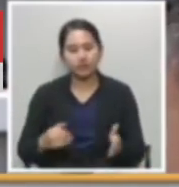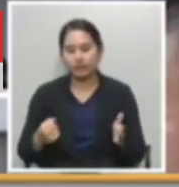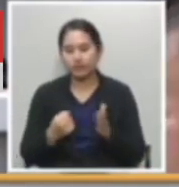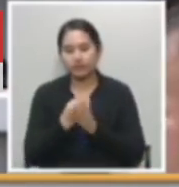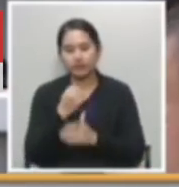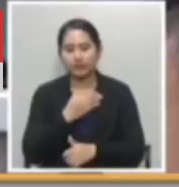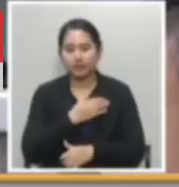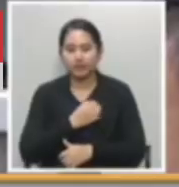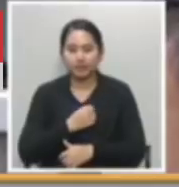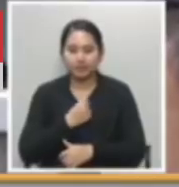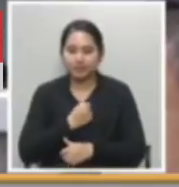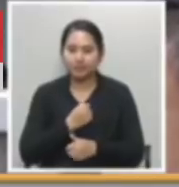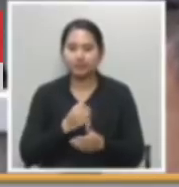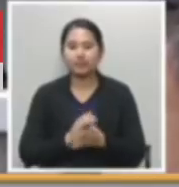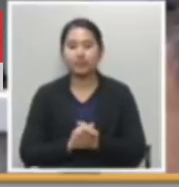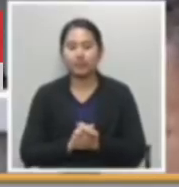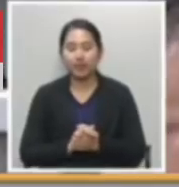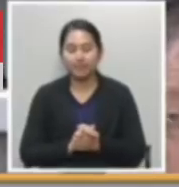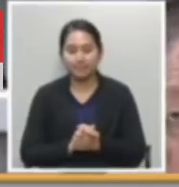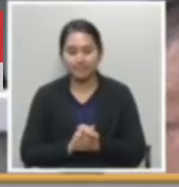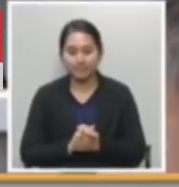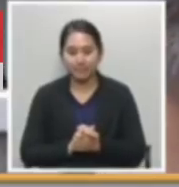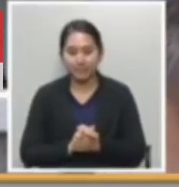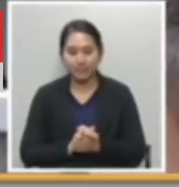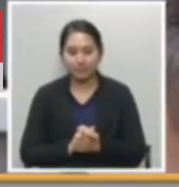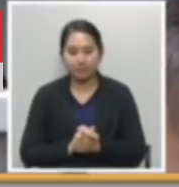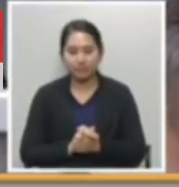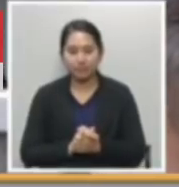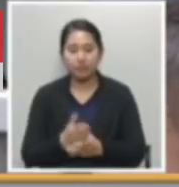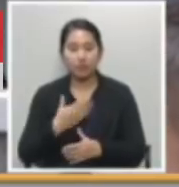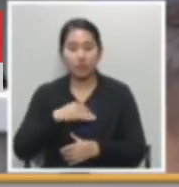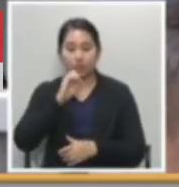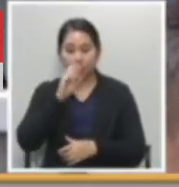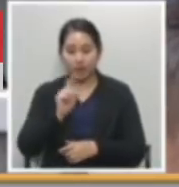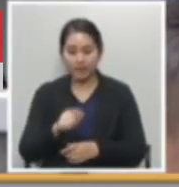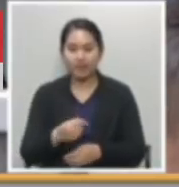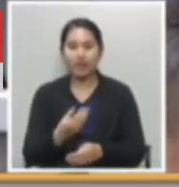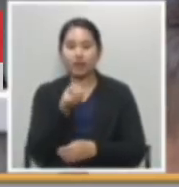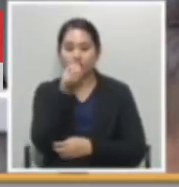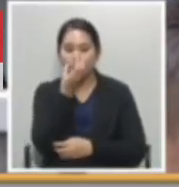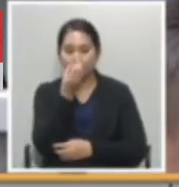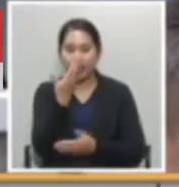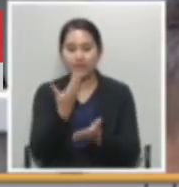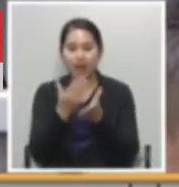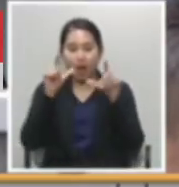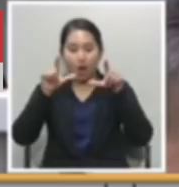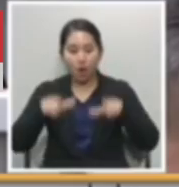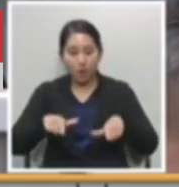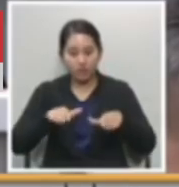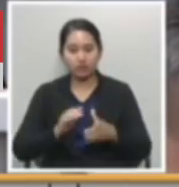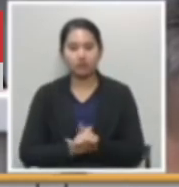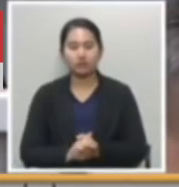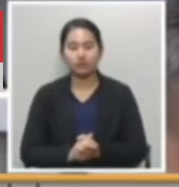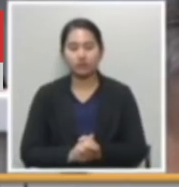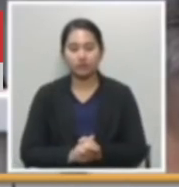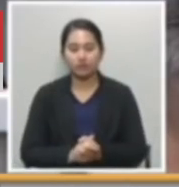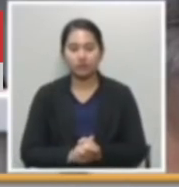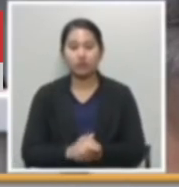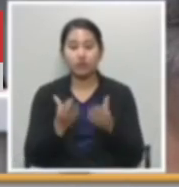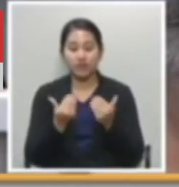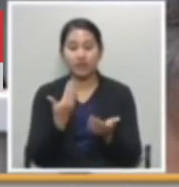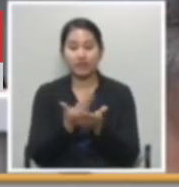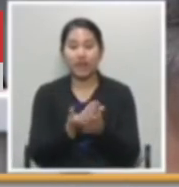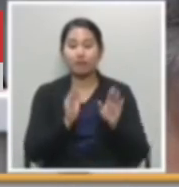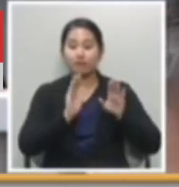ากสิ่งที่ผมอยากจะบอกอีกทีนึงครับก็คือการที่เราจะต้องลดดอกเบี้ยวันนี้แก๊ปของเงินฝาก